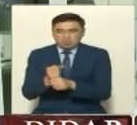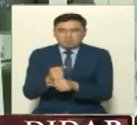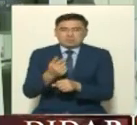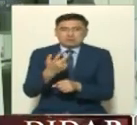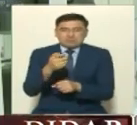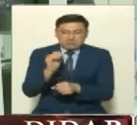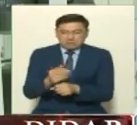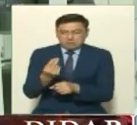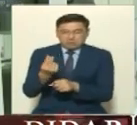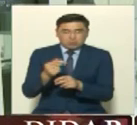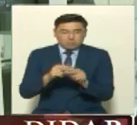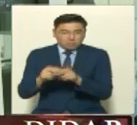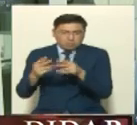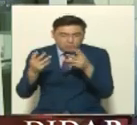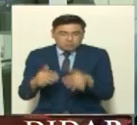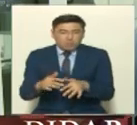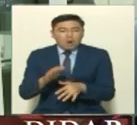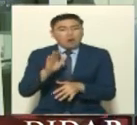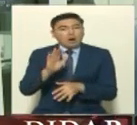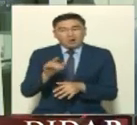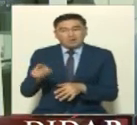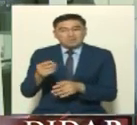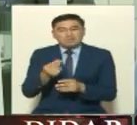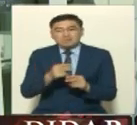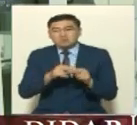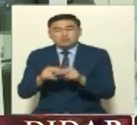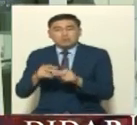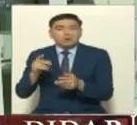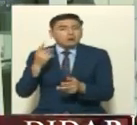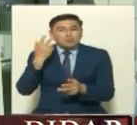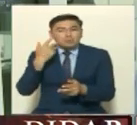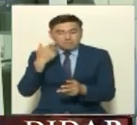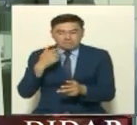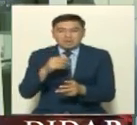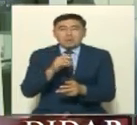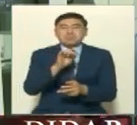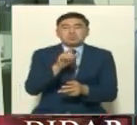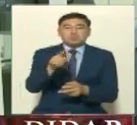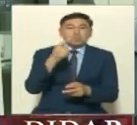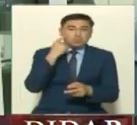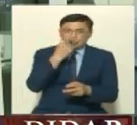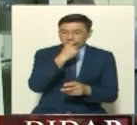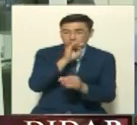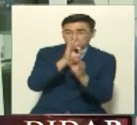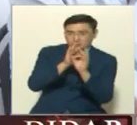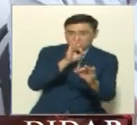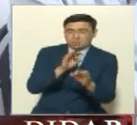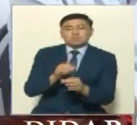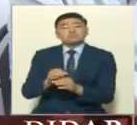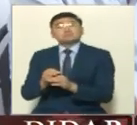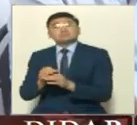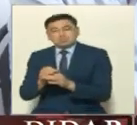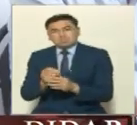300 тысяч тенге, хотя он должен был получить эти деньги после того, как исполнительный лист должен был быть выполнен.